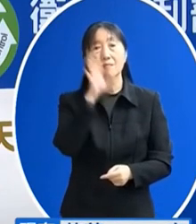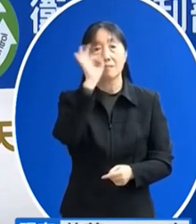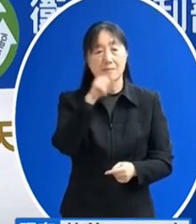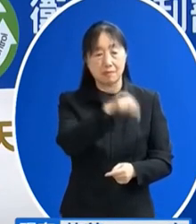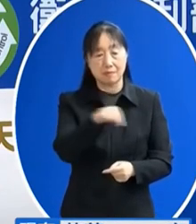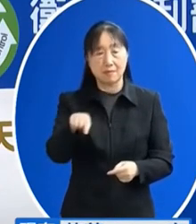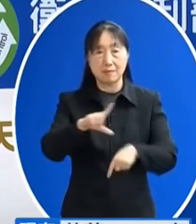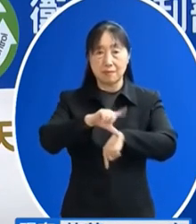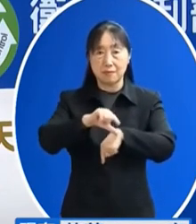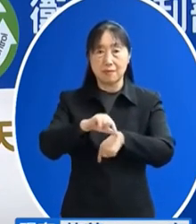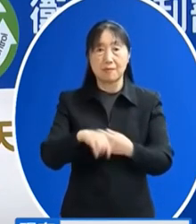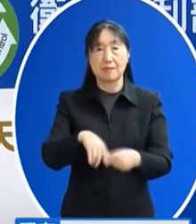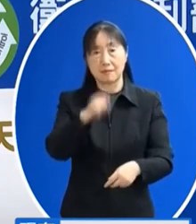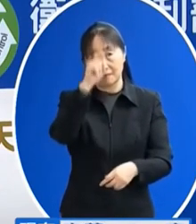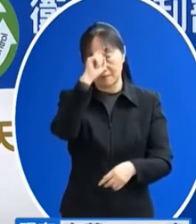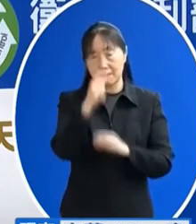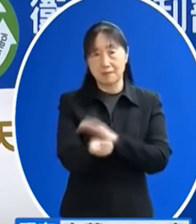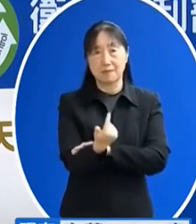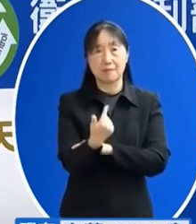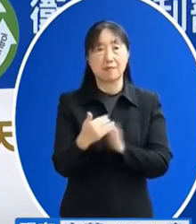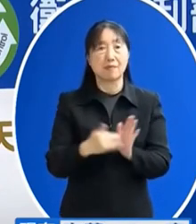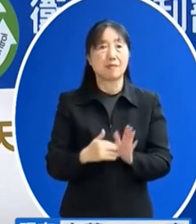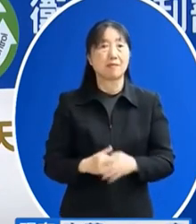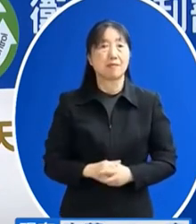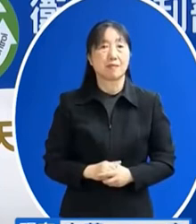验的时间，但我们希望能够尽快。